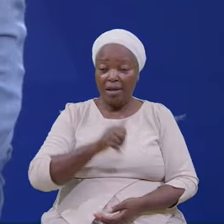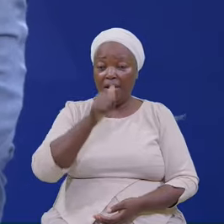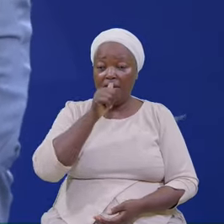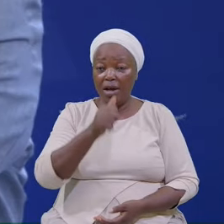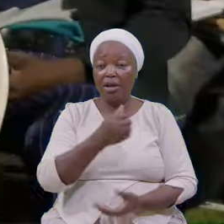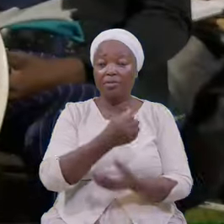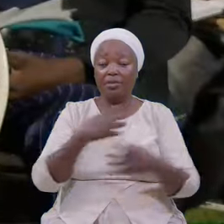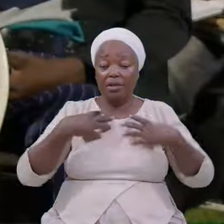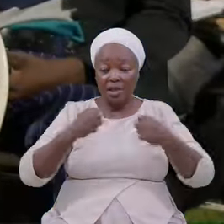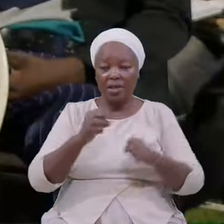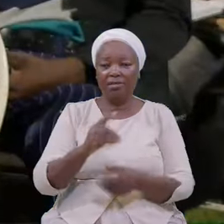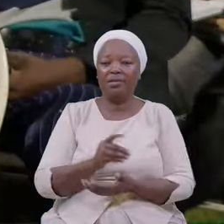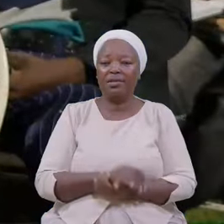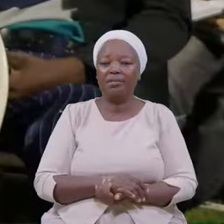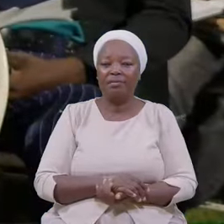et je suis sauvé. Je suis guéri.